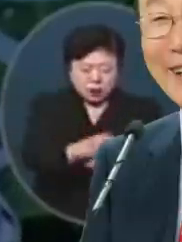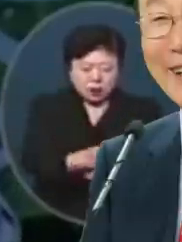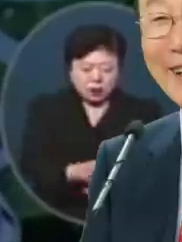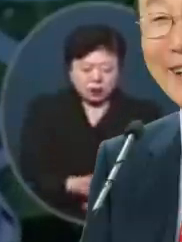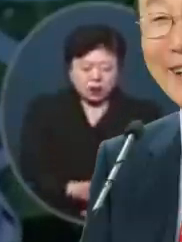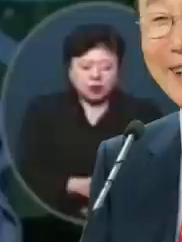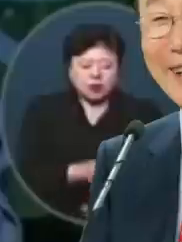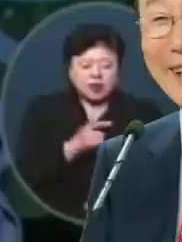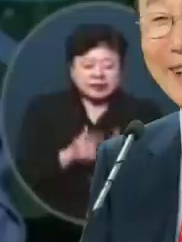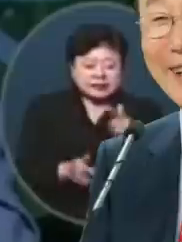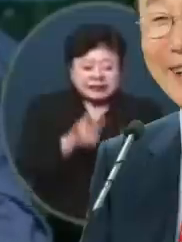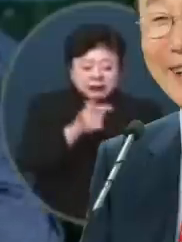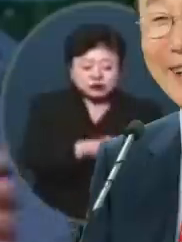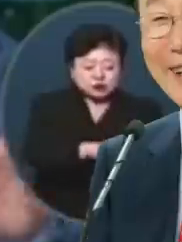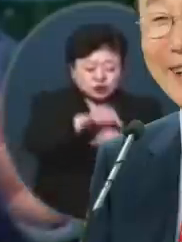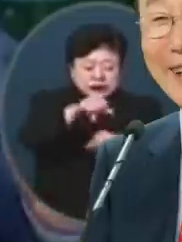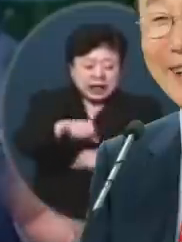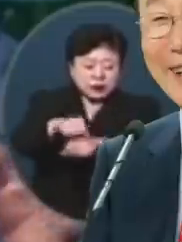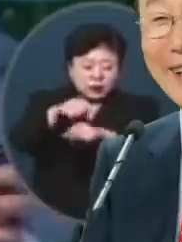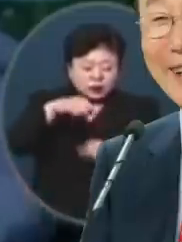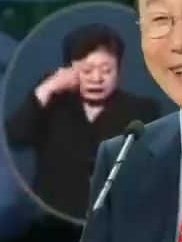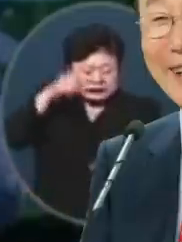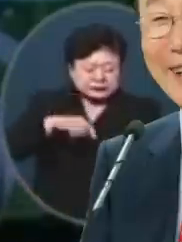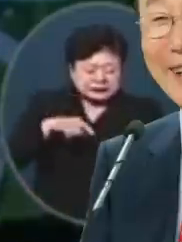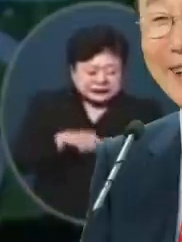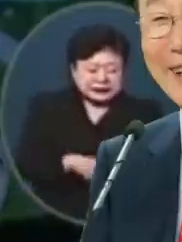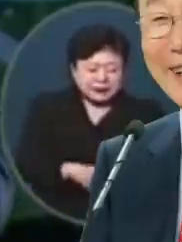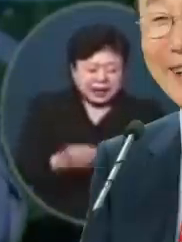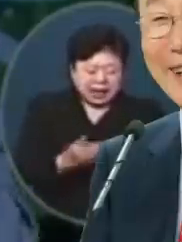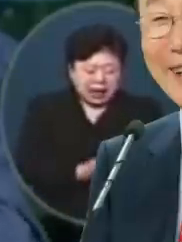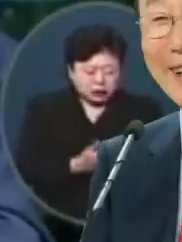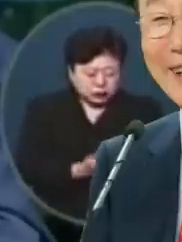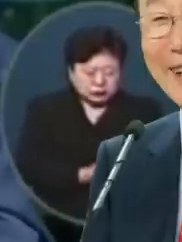장작을 쌓아놓고 짐승을 잡아 각을 떼서 얹고